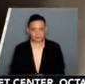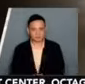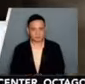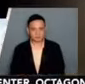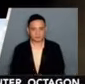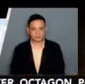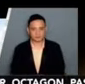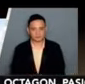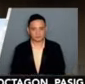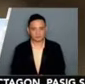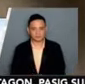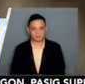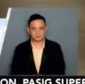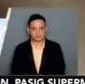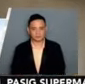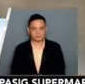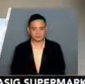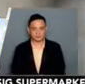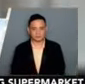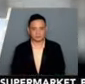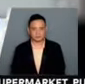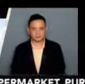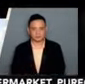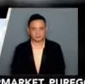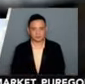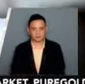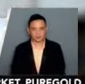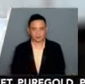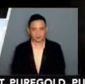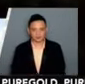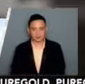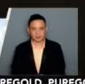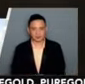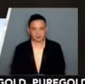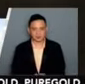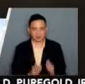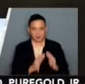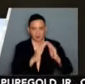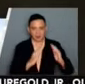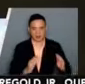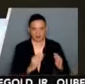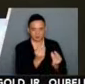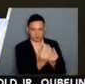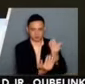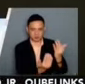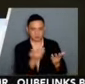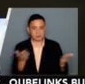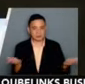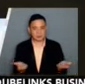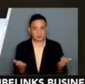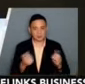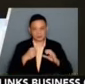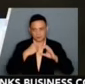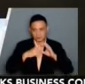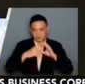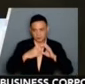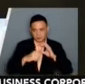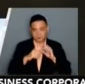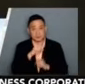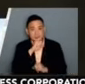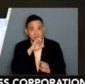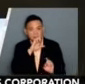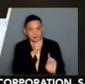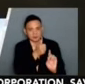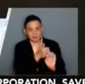partido dalawang palapag na abandonadong bahay ang nasunog sa Canaman Camarines Sur ayon sa senior citizen na mayari ng bahay dito